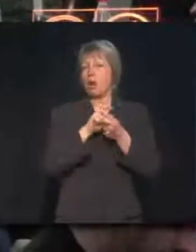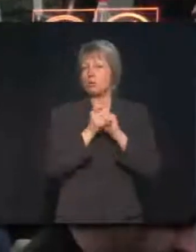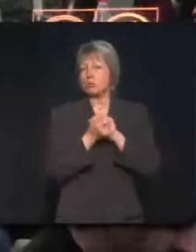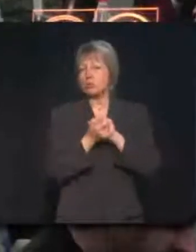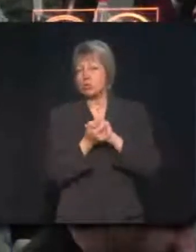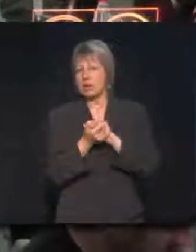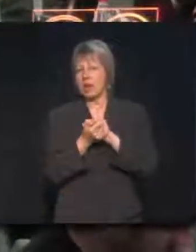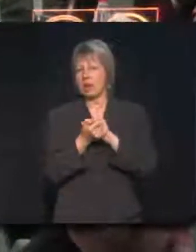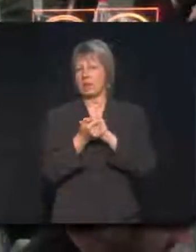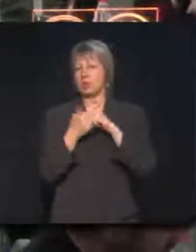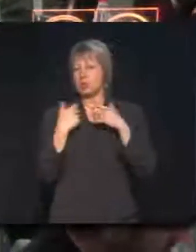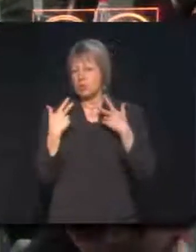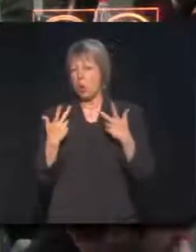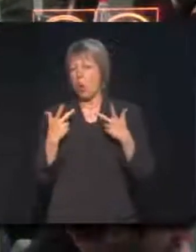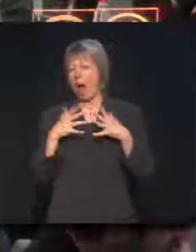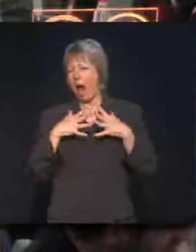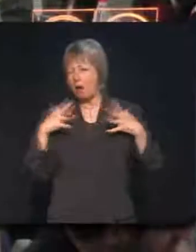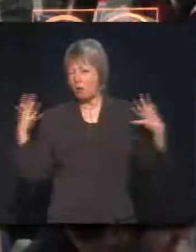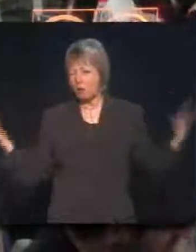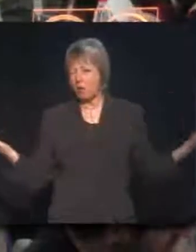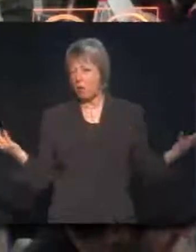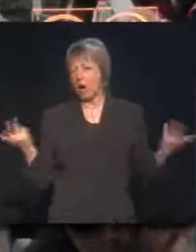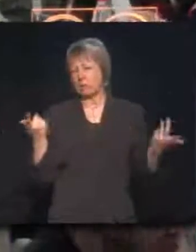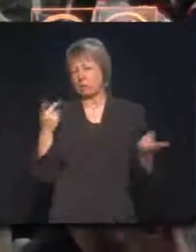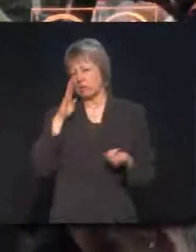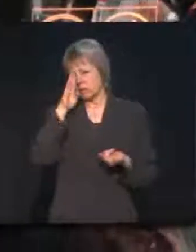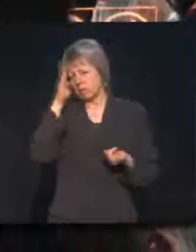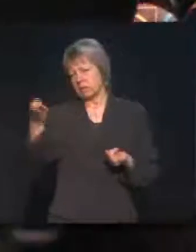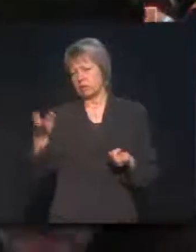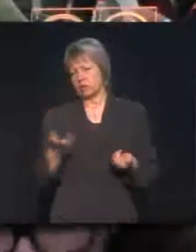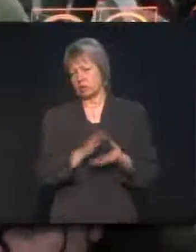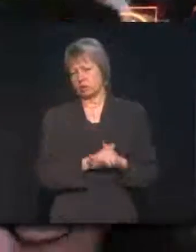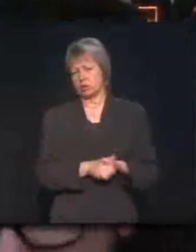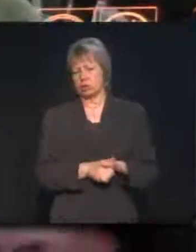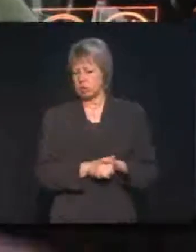so ein Aufwand zu treiben ist total Unsinn